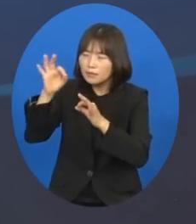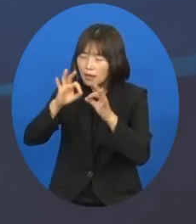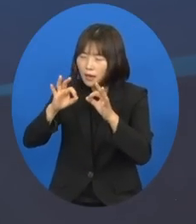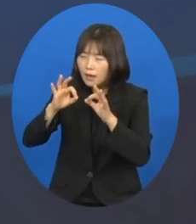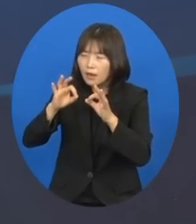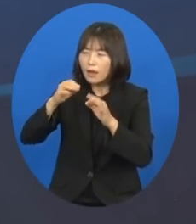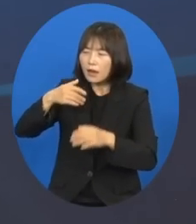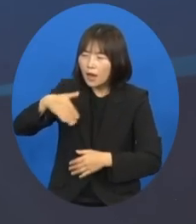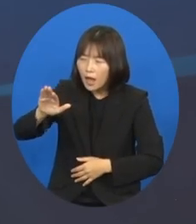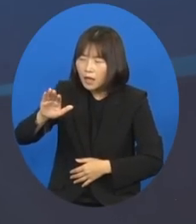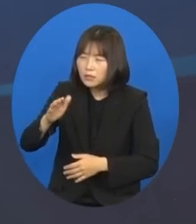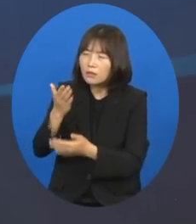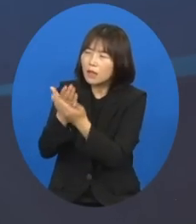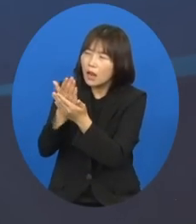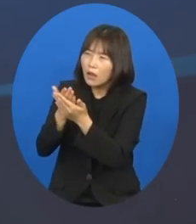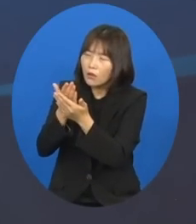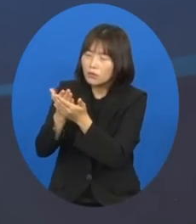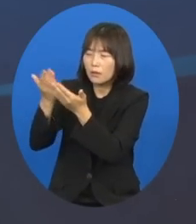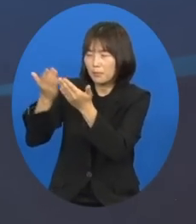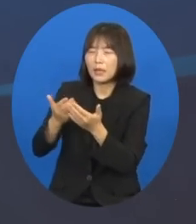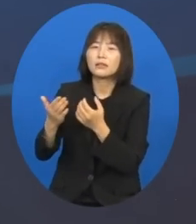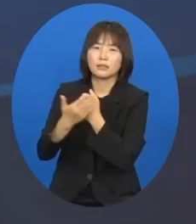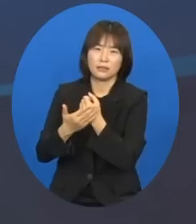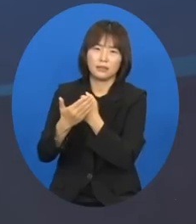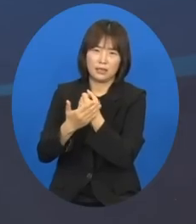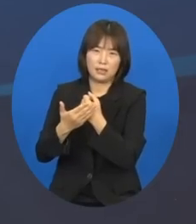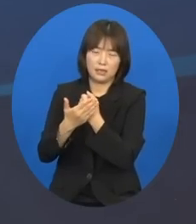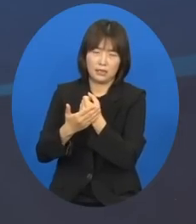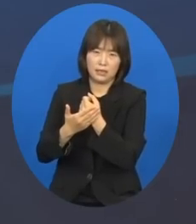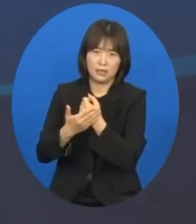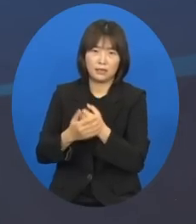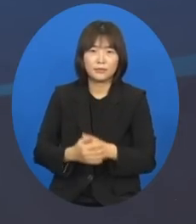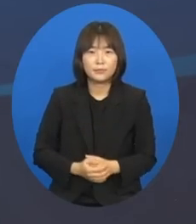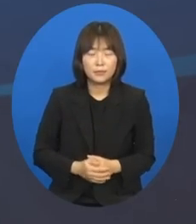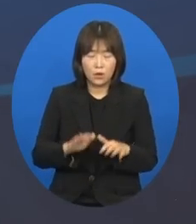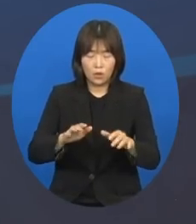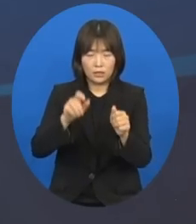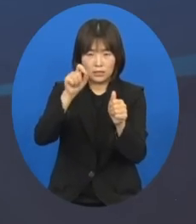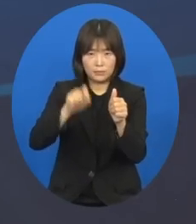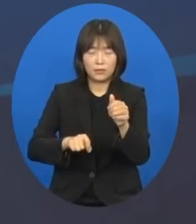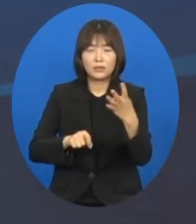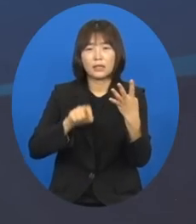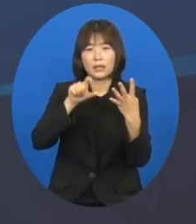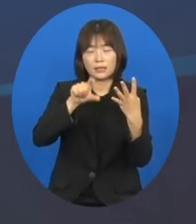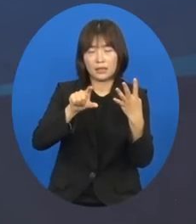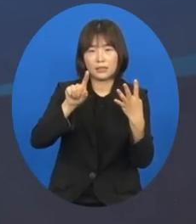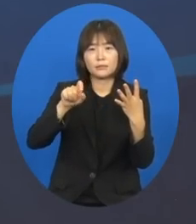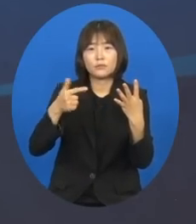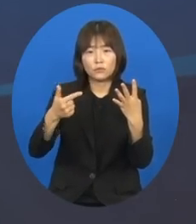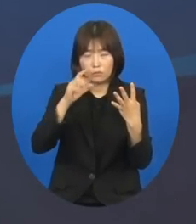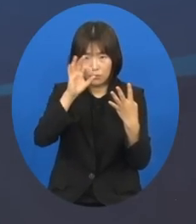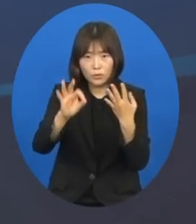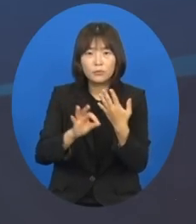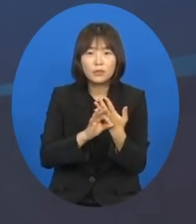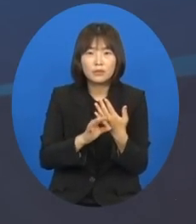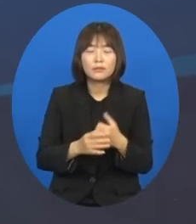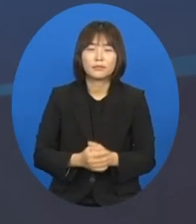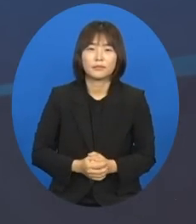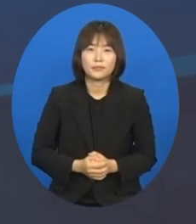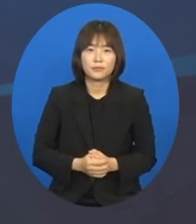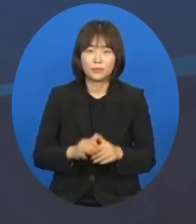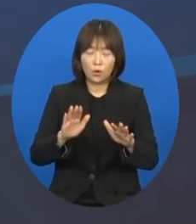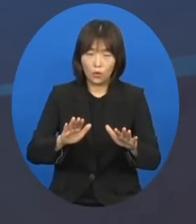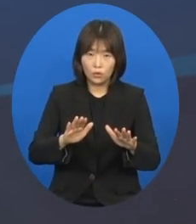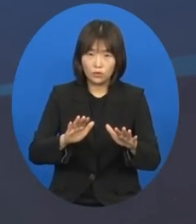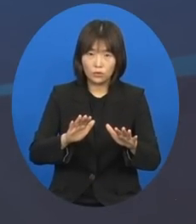찾아가서 구해서 받는 은혜 오늘 히브리서 4장 16절에 보면 오늘